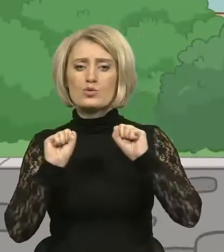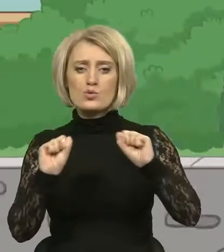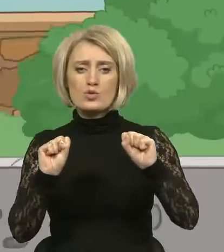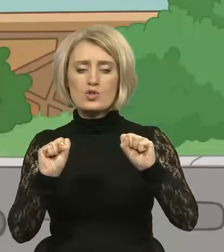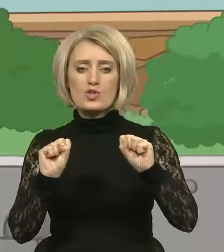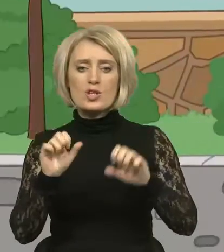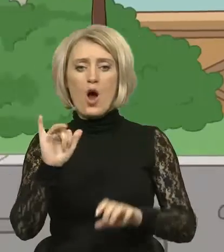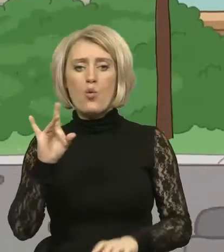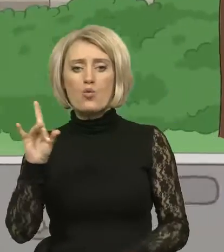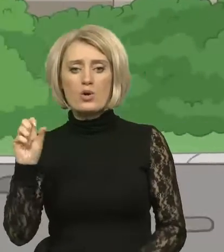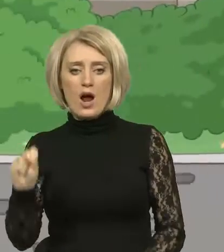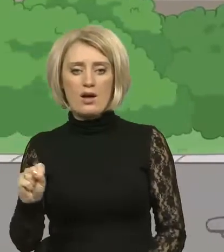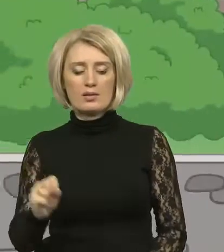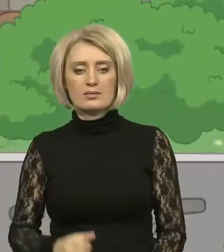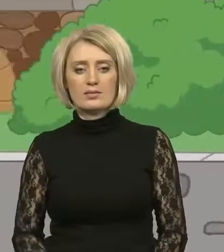Защищена! Ура!